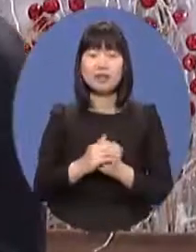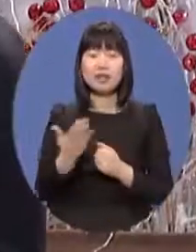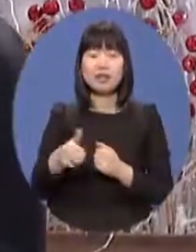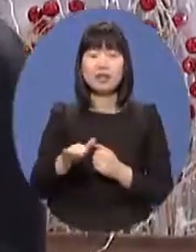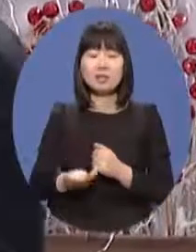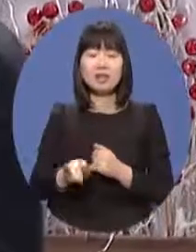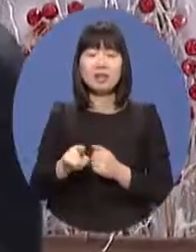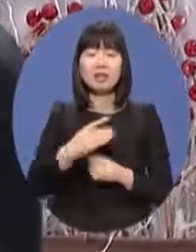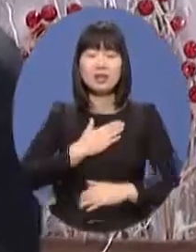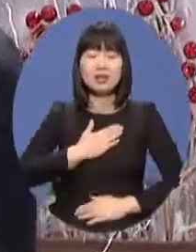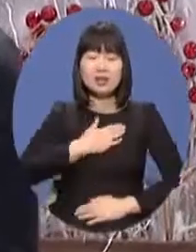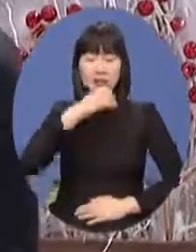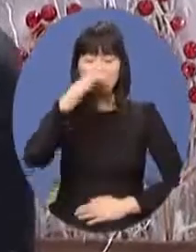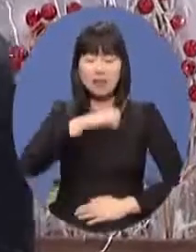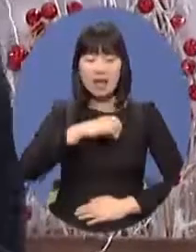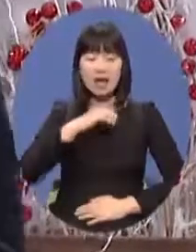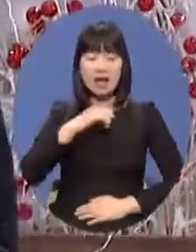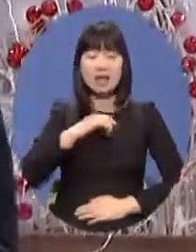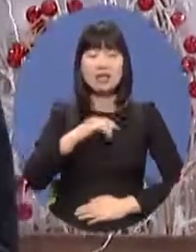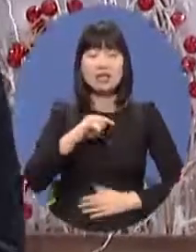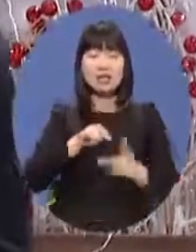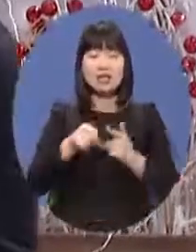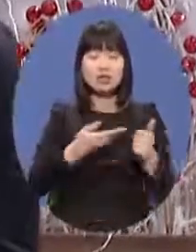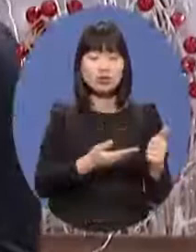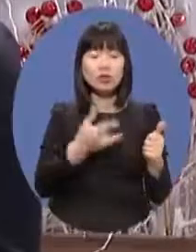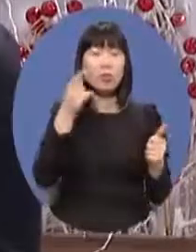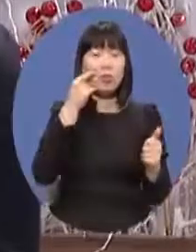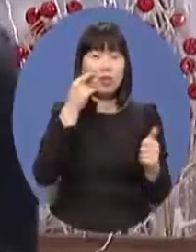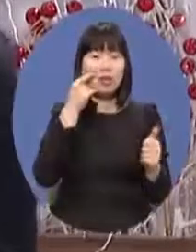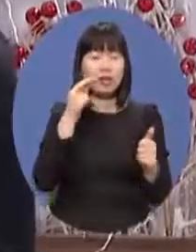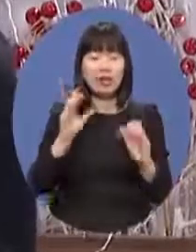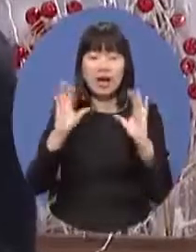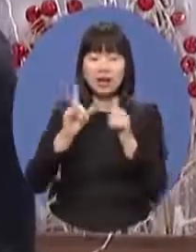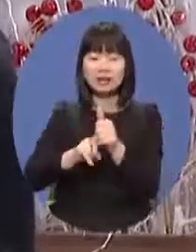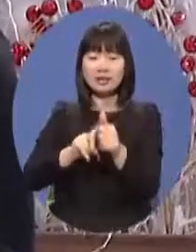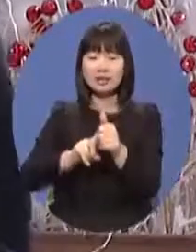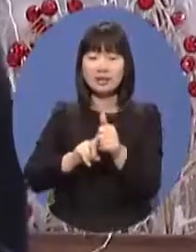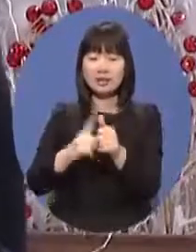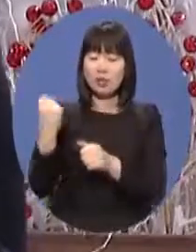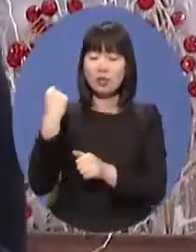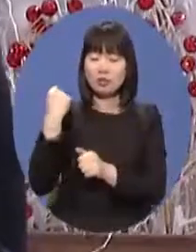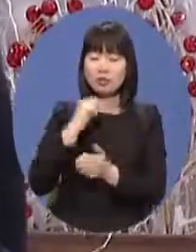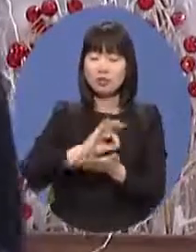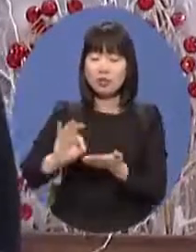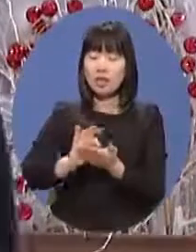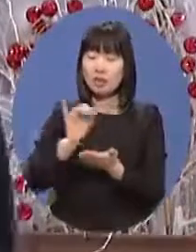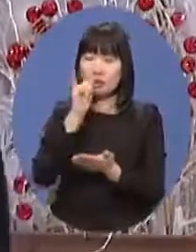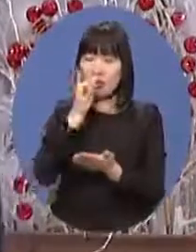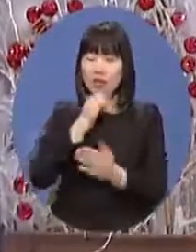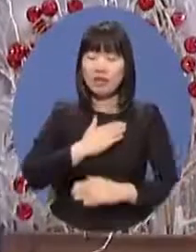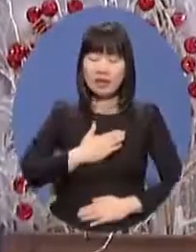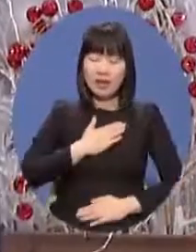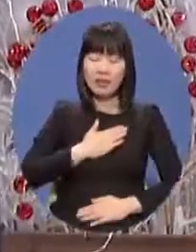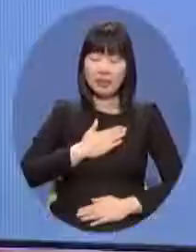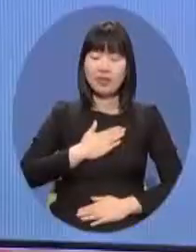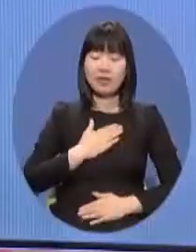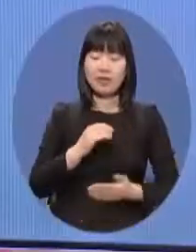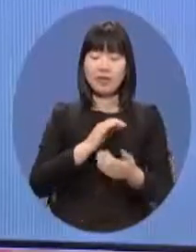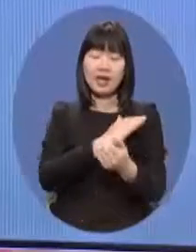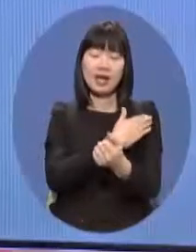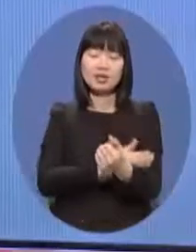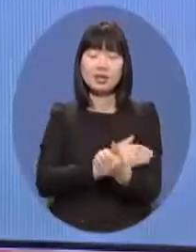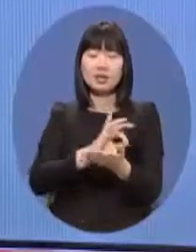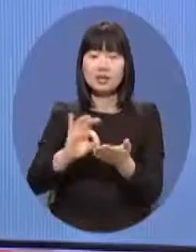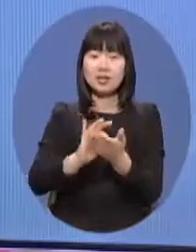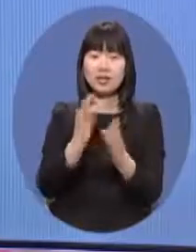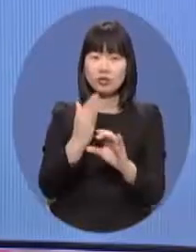이때 이 감정을 그냥 아무도 이해를 못 해주면 아이들이 어디다 에너지를 다 쓰게 되냐면 이 감정의 에너지를 다 쓰게 됩니다.